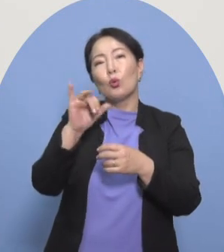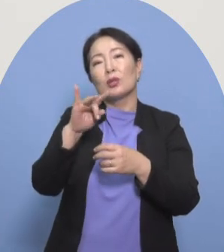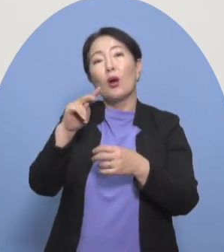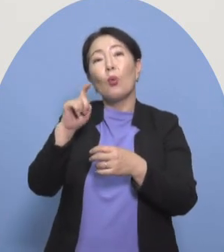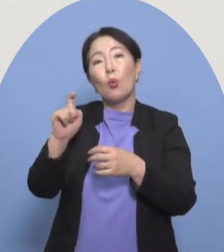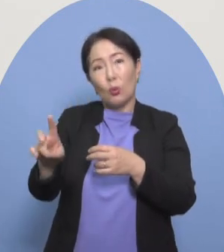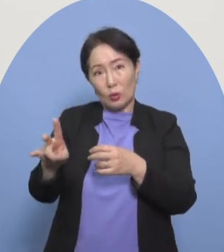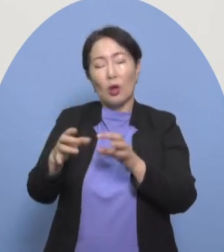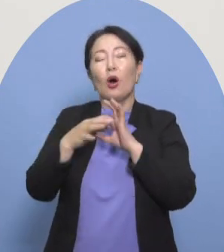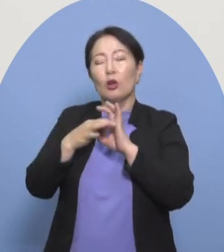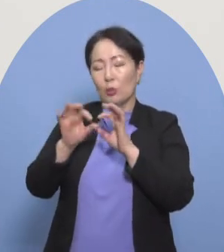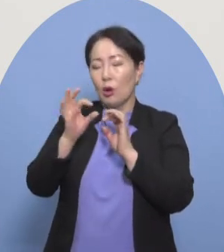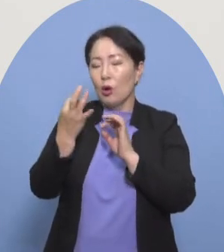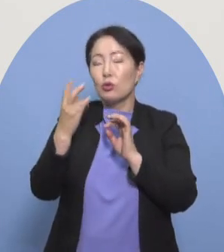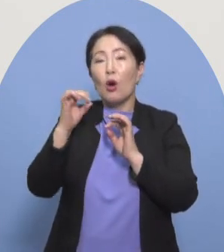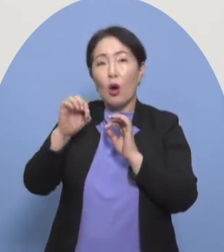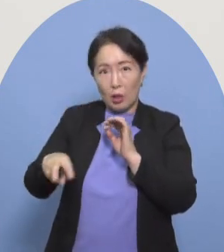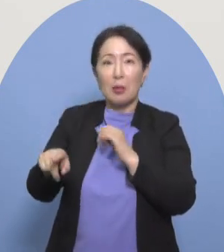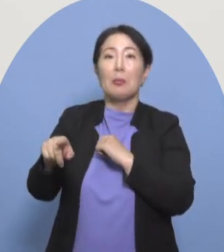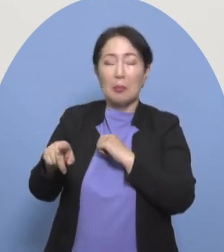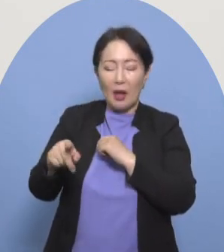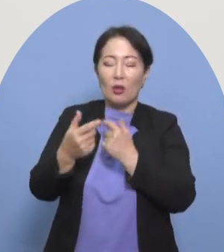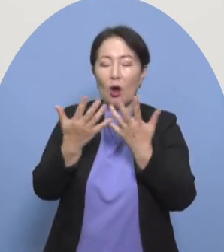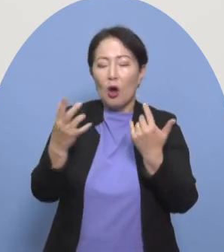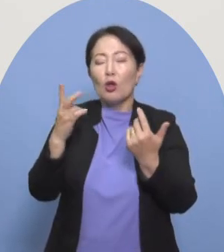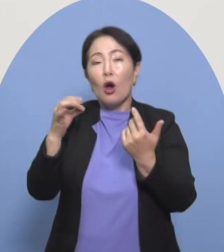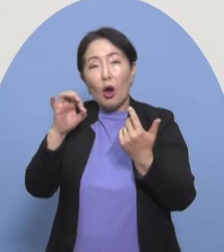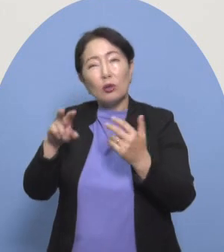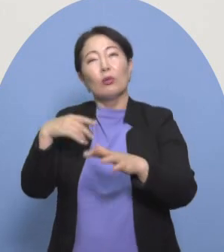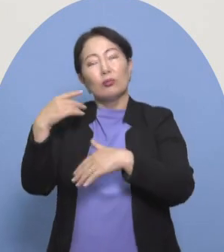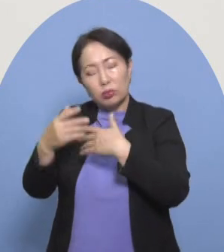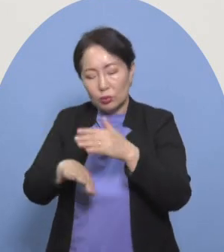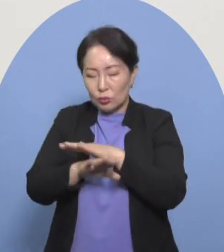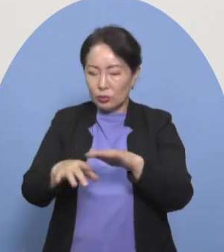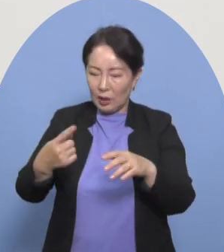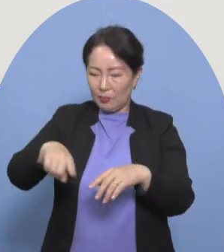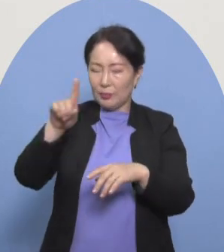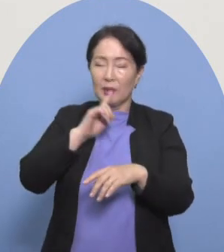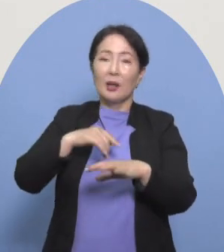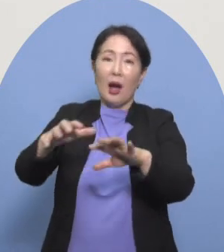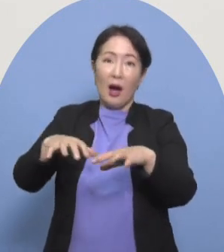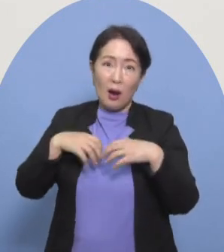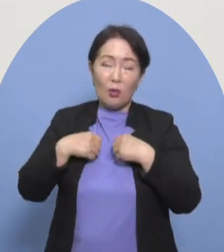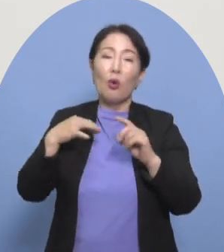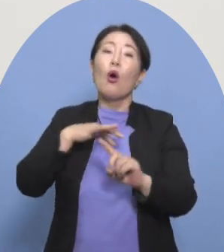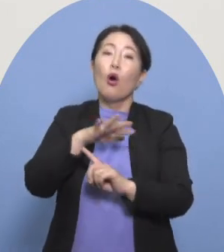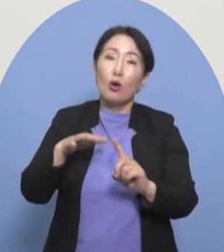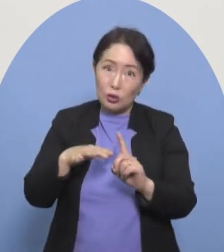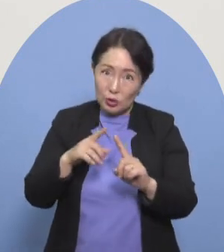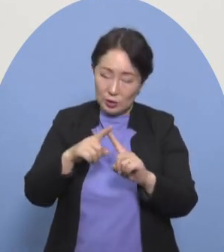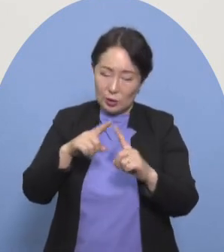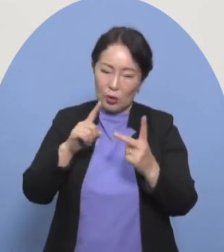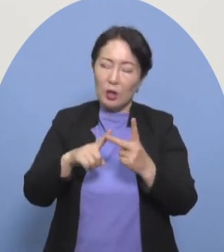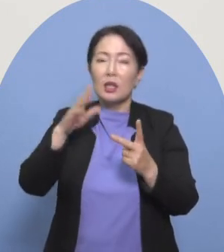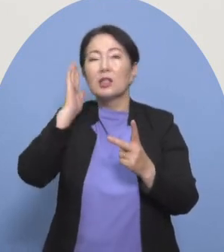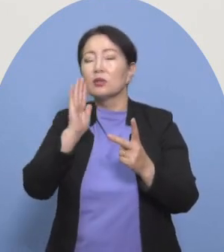онолууд байдаг. За энэ дээр олон онол дурдахцсанаар хүүхдийн хамгийн ихэнд хүртэж байгаа тэр орчин. За тэгээд тэр дундаа эцэг